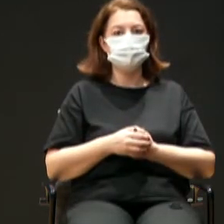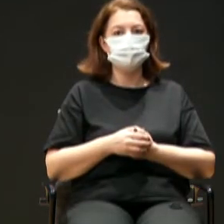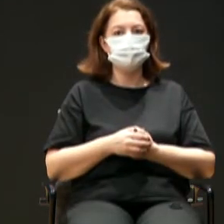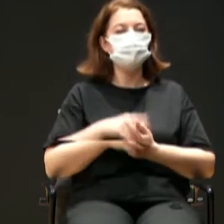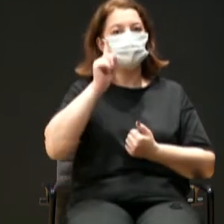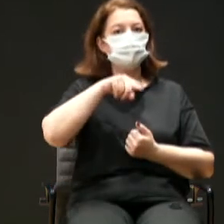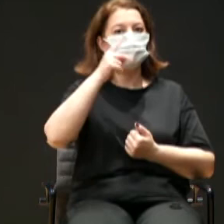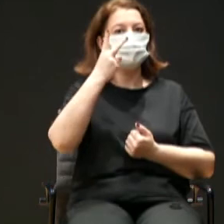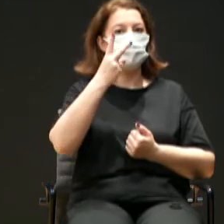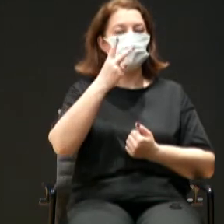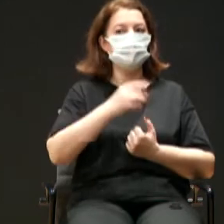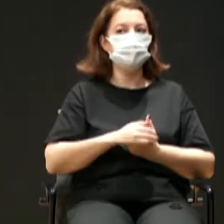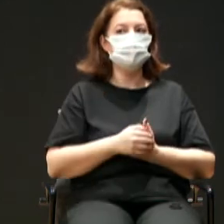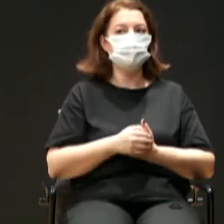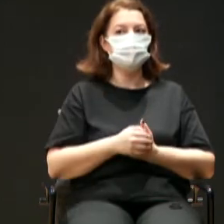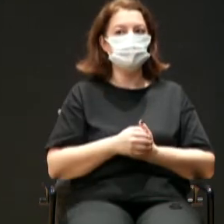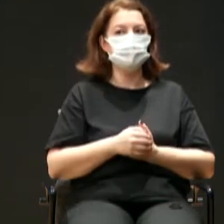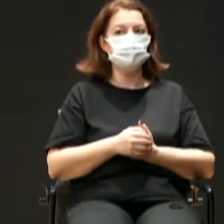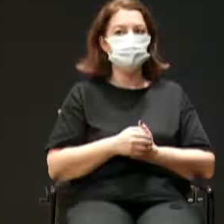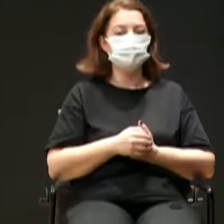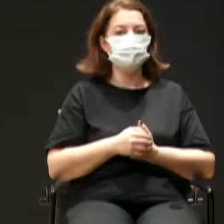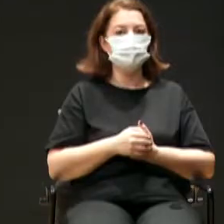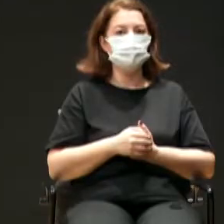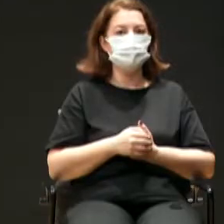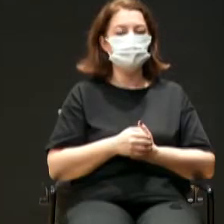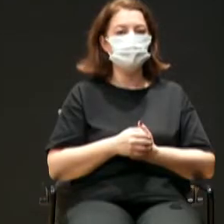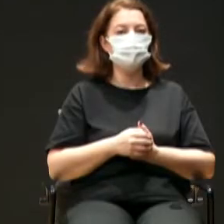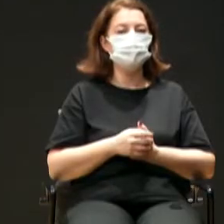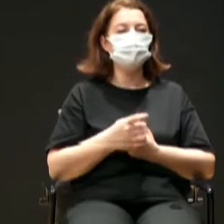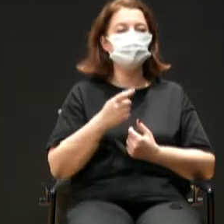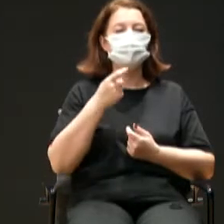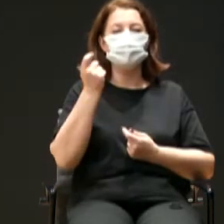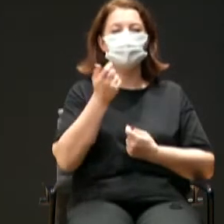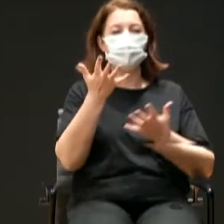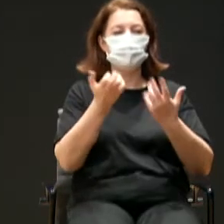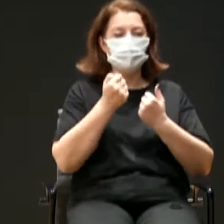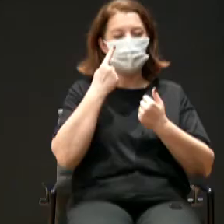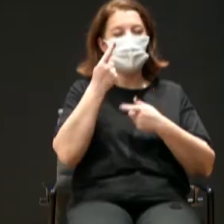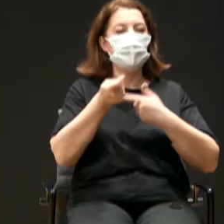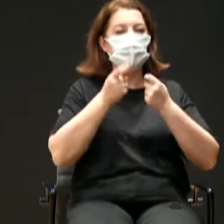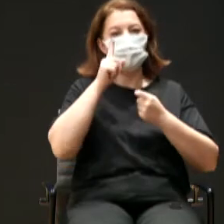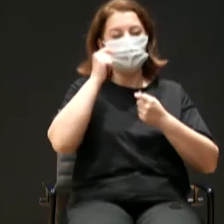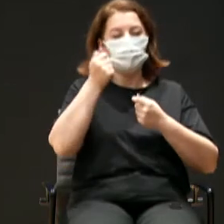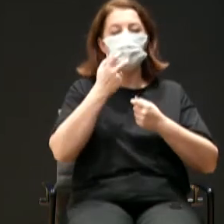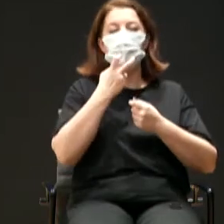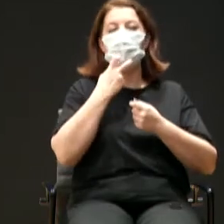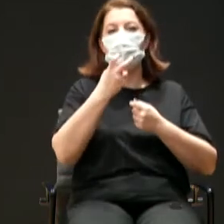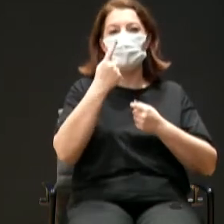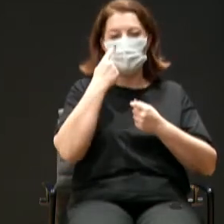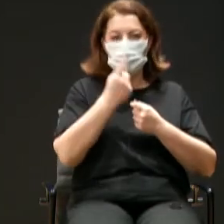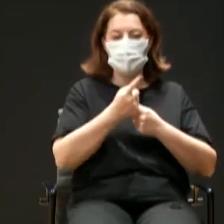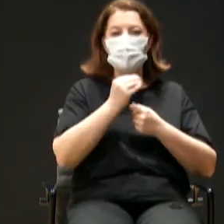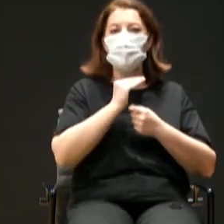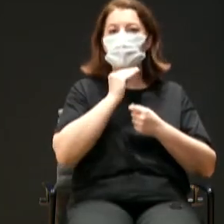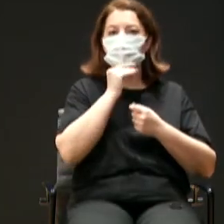Gündemimizin ikinci maddesi. Buyurun. İnsan Kaynakları ve Eğitim Müdürlüğü, kadro ihdası ve